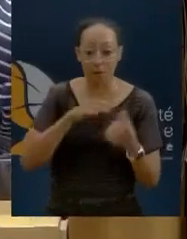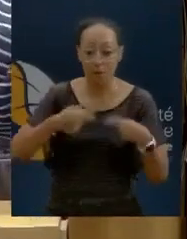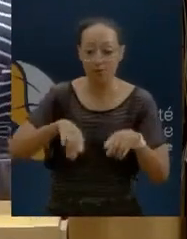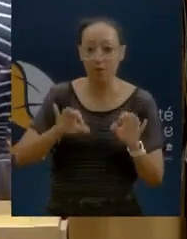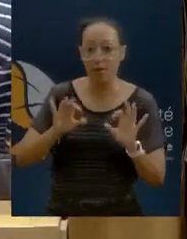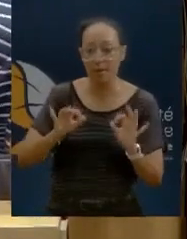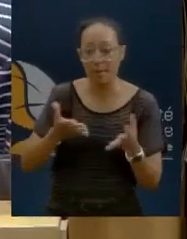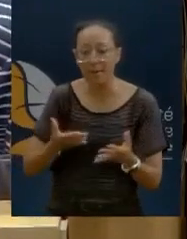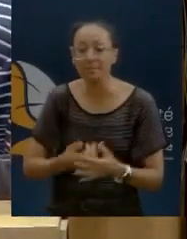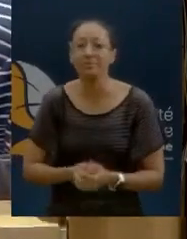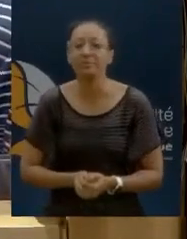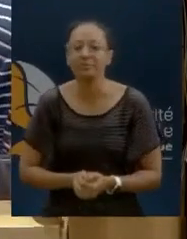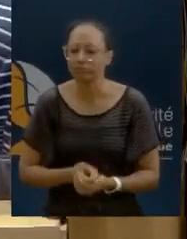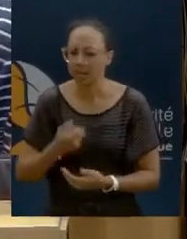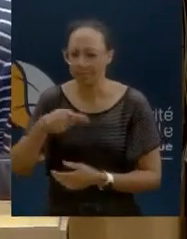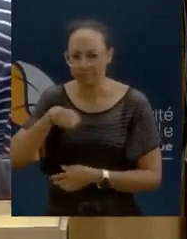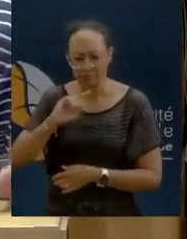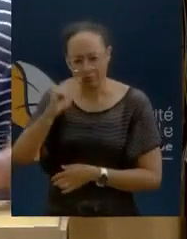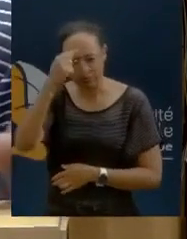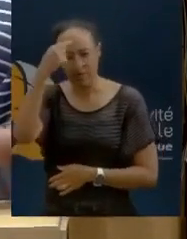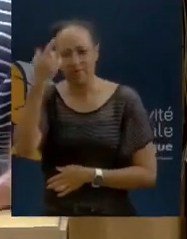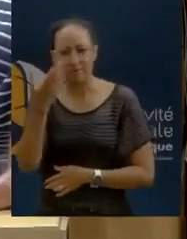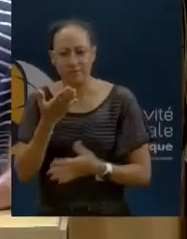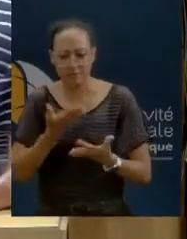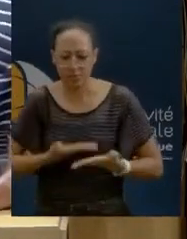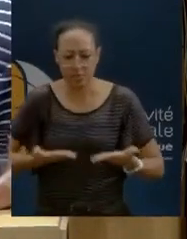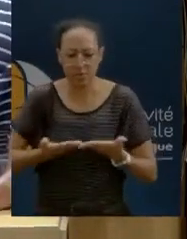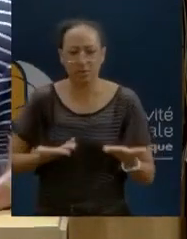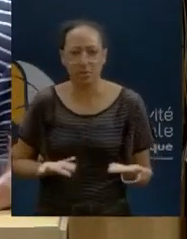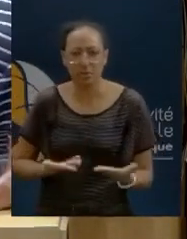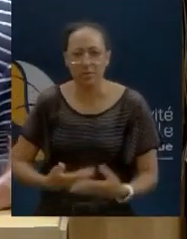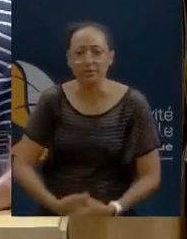pas si vous prenez conscience de quoi il s'agit.